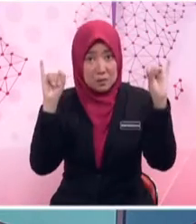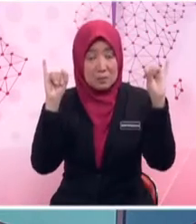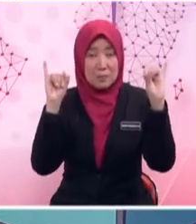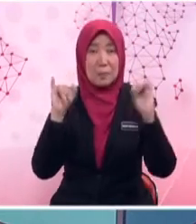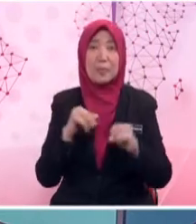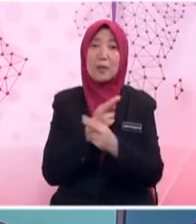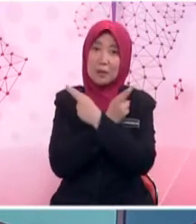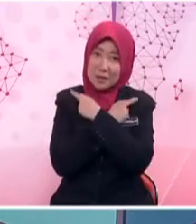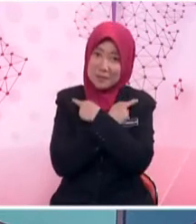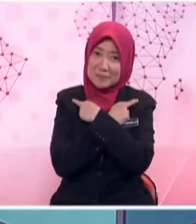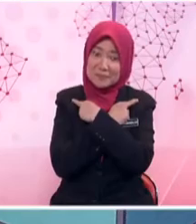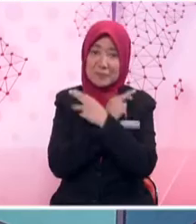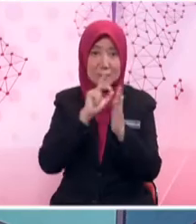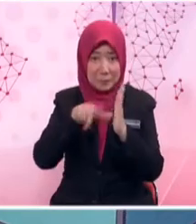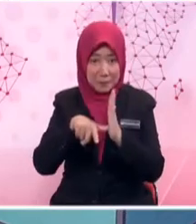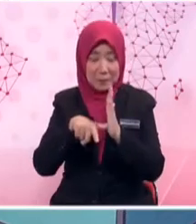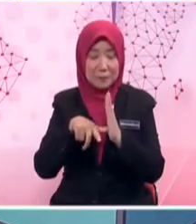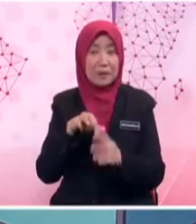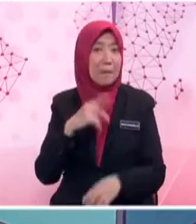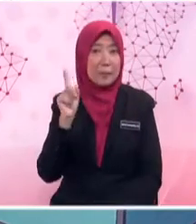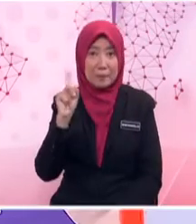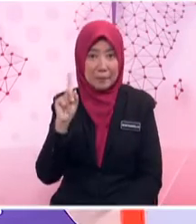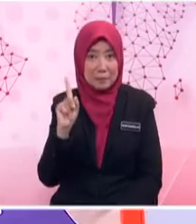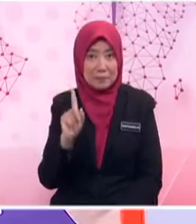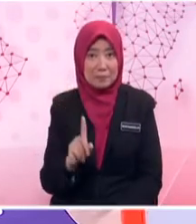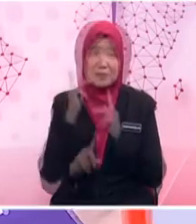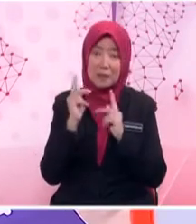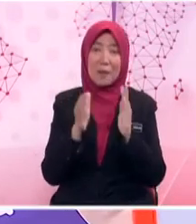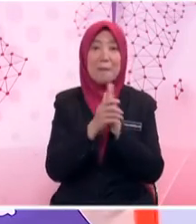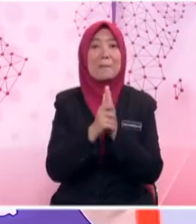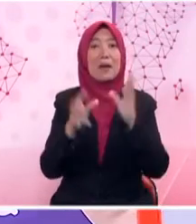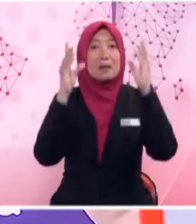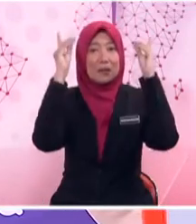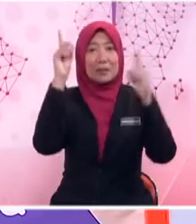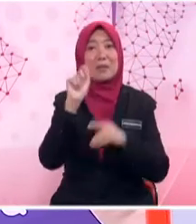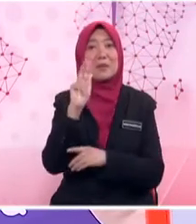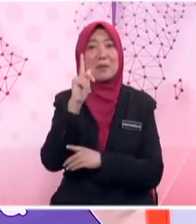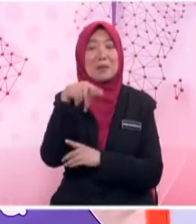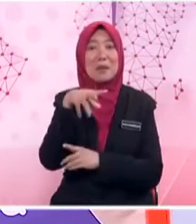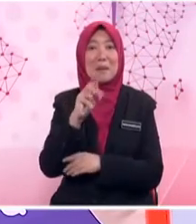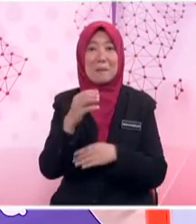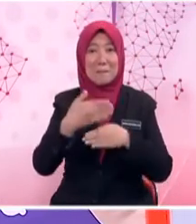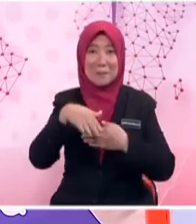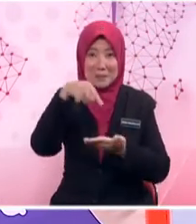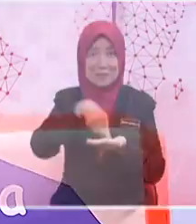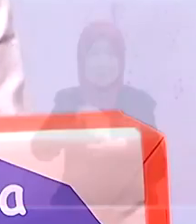kita berehat sekali lagi boleh cikgu? Boleh. Jangan ke mana-mana murid-murid, kita akan kembali semula di Didik TV KPM selepas ini.